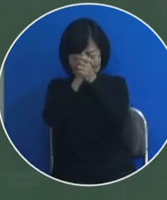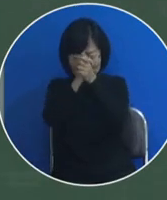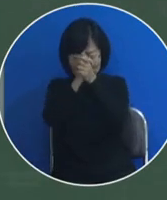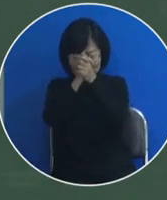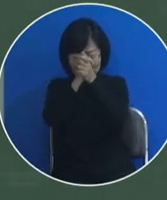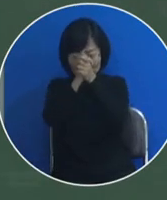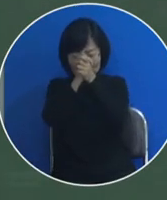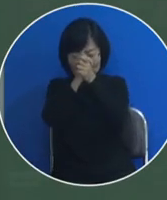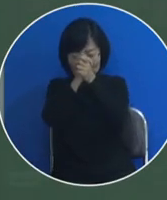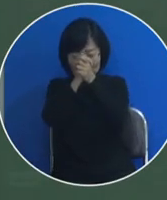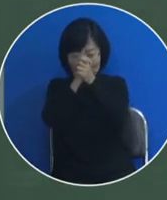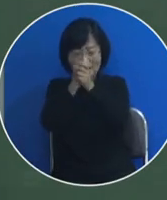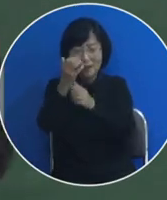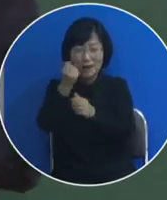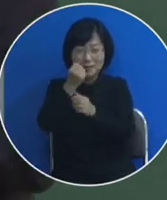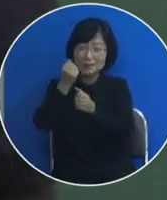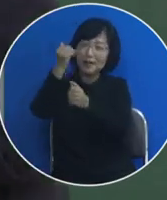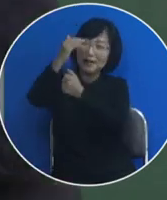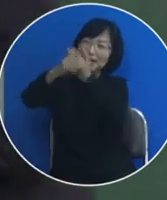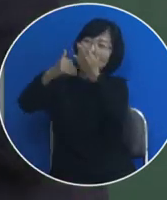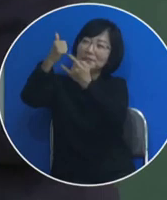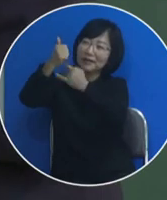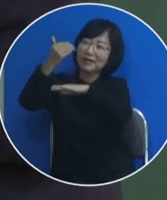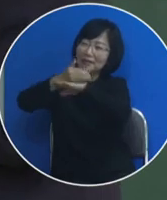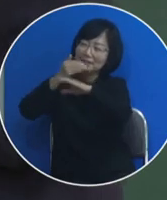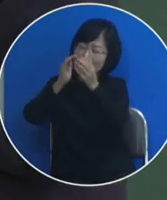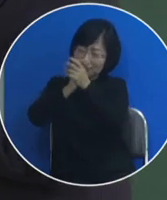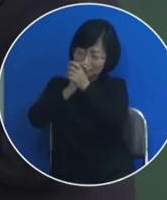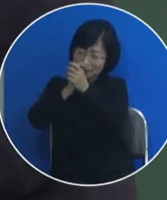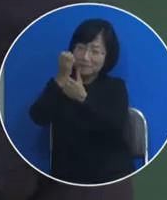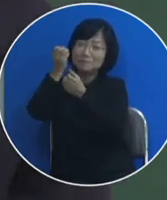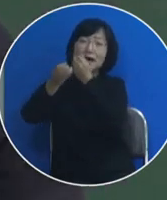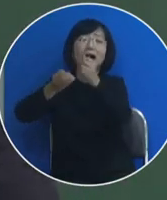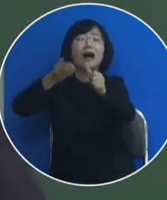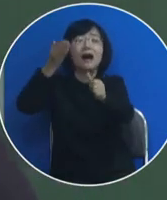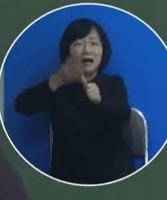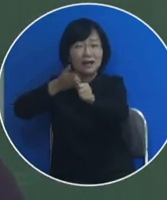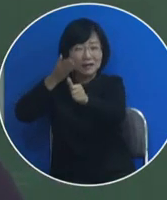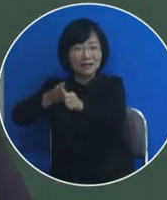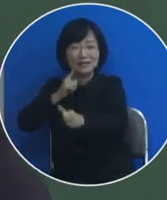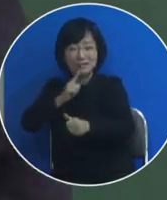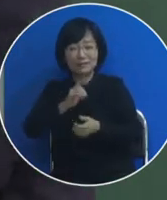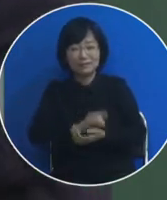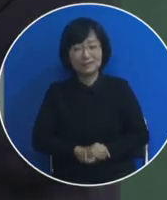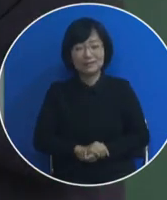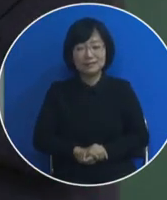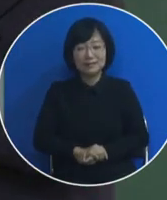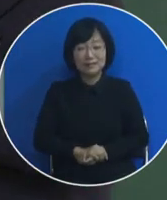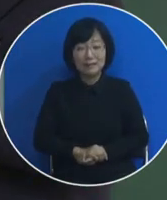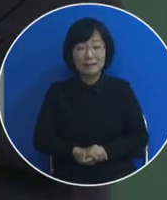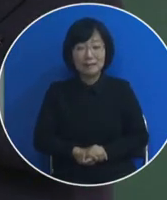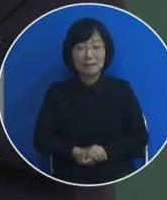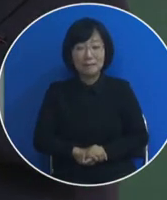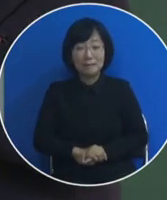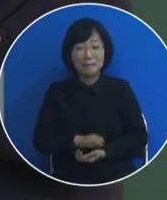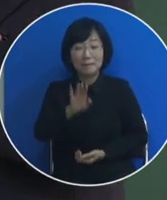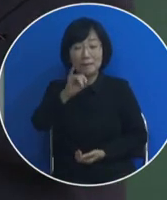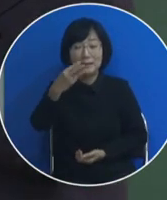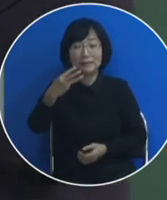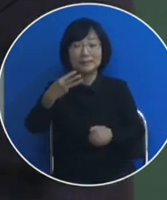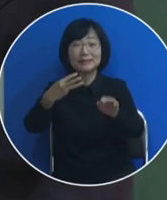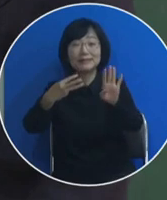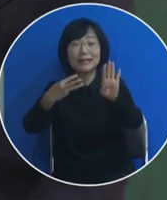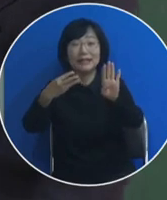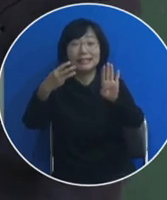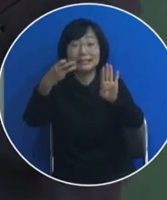하나님 감사함으로 아뢰라. But with the prayer and petition with thanksgiving, offer your requests to God. 그러면서요, 13절에 중요한 말이 있더라고요. And then in verse 13, this is very